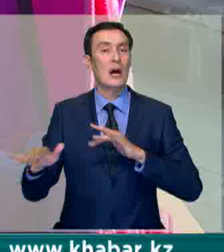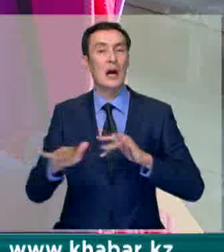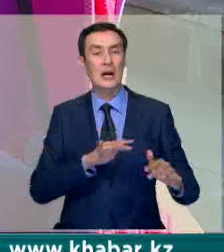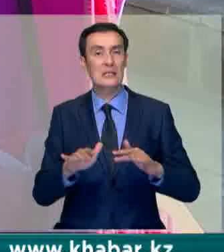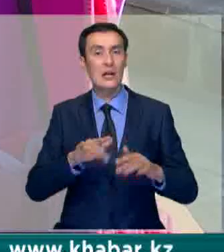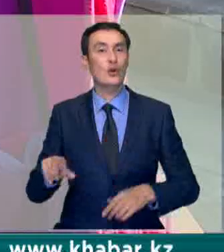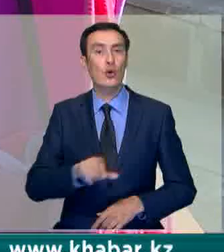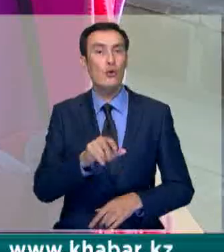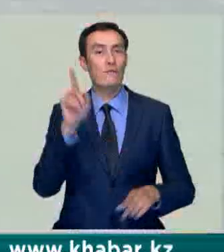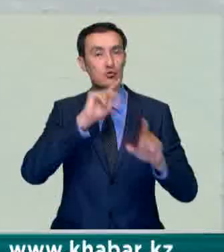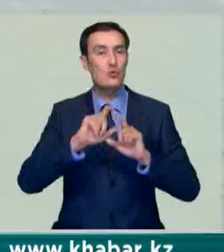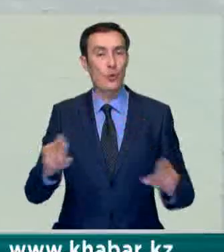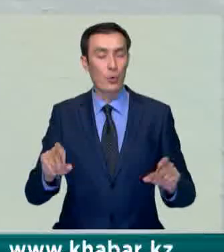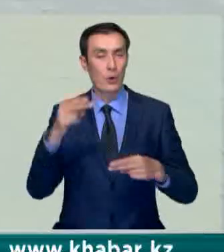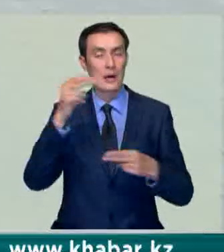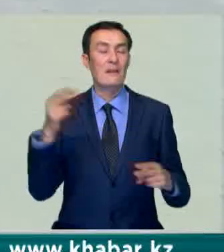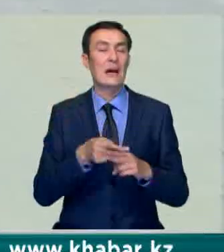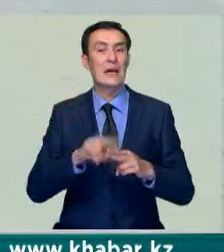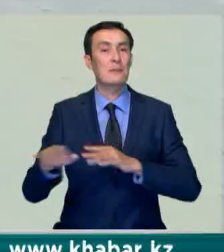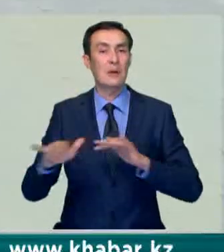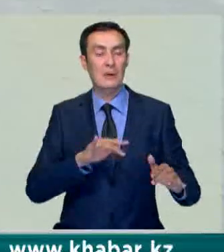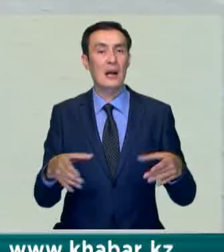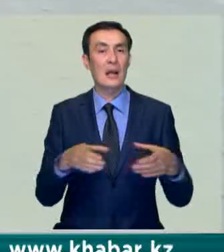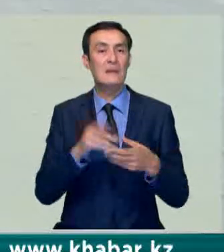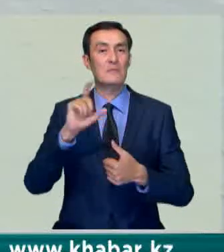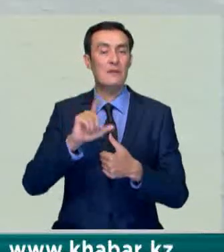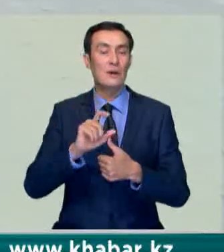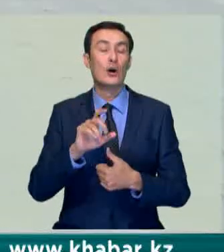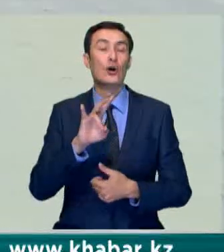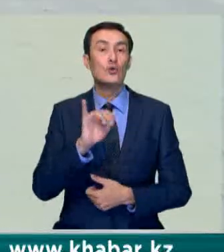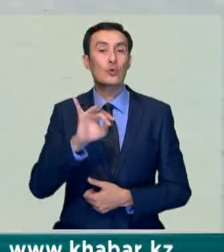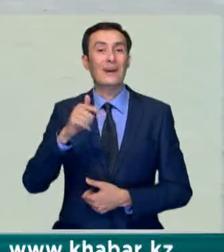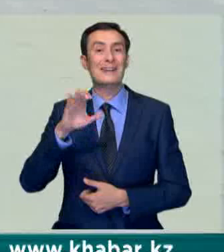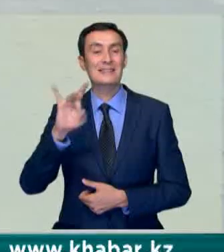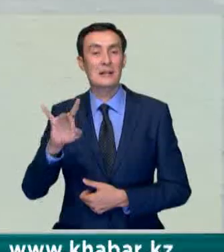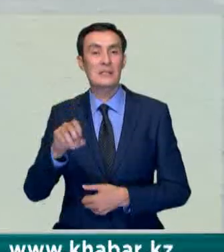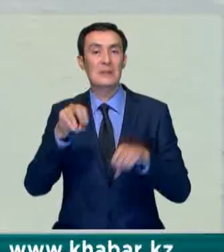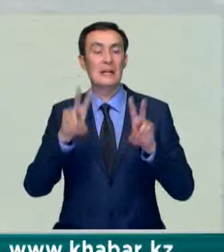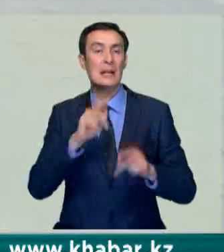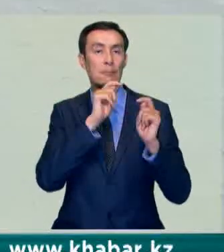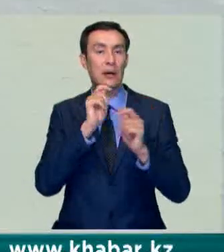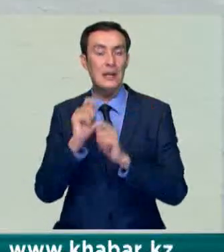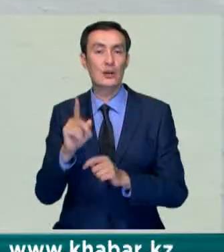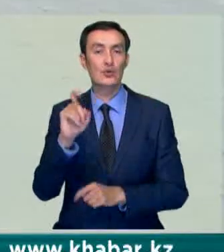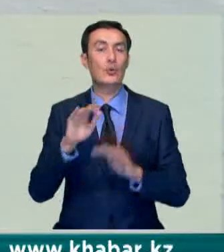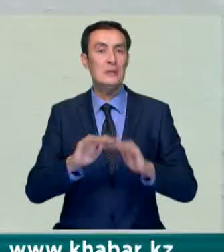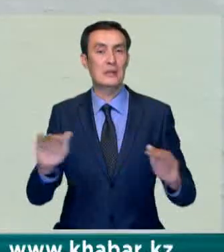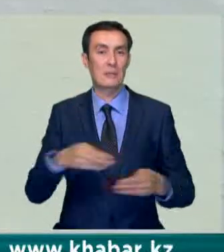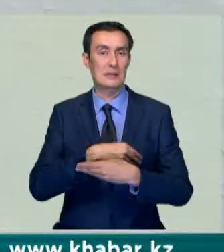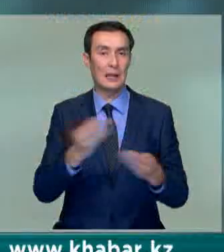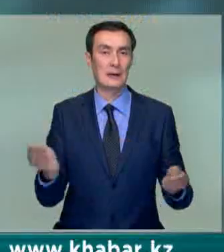«Дорога в школу». В рамках этого мероприятия коллектив мечети Нургасыр вручил специальные подарки 100 детям.